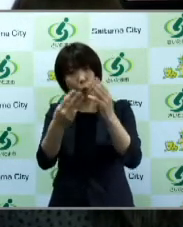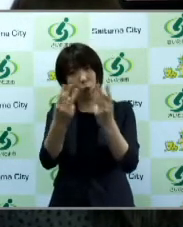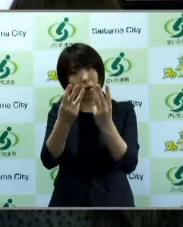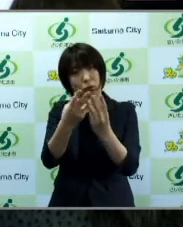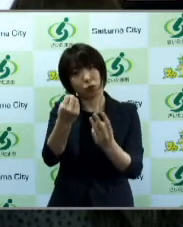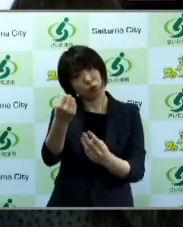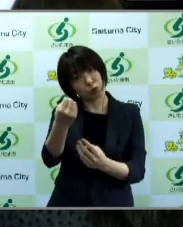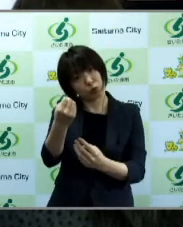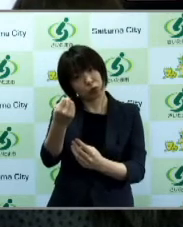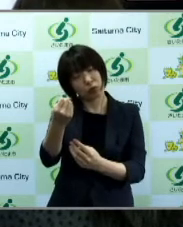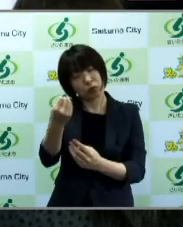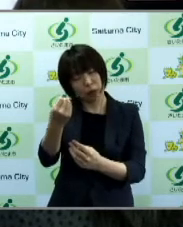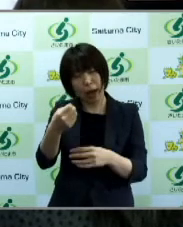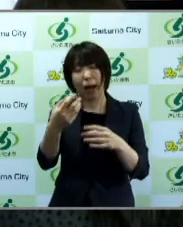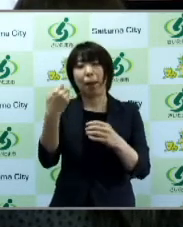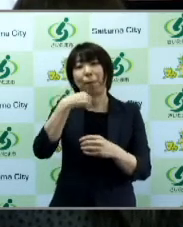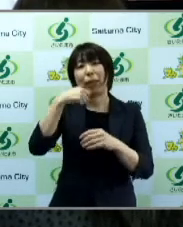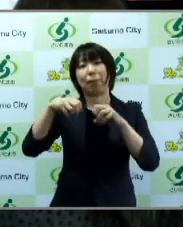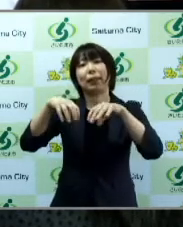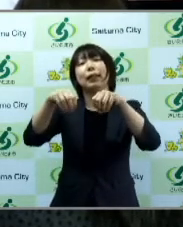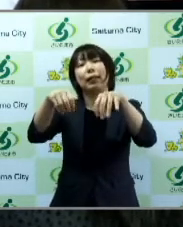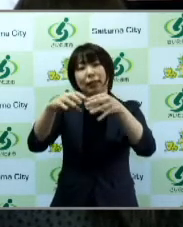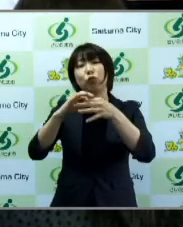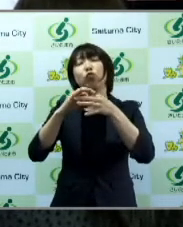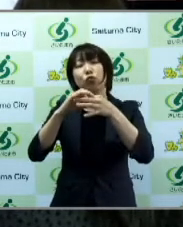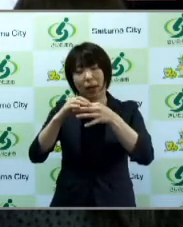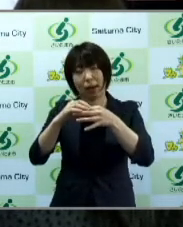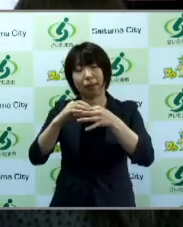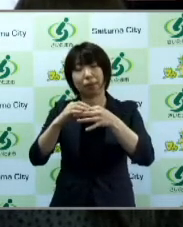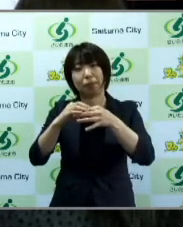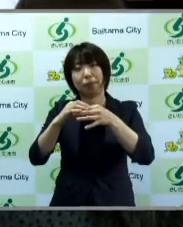人の 何人ですか、はい。